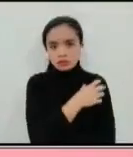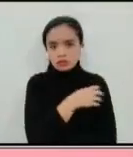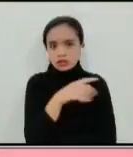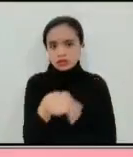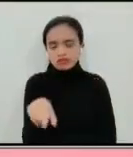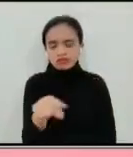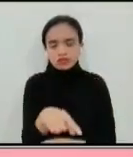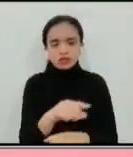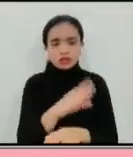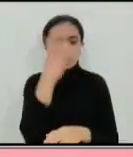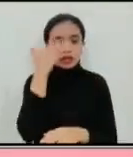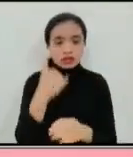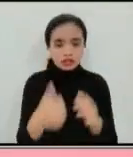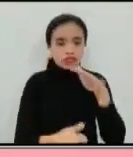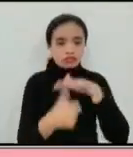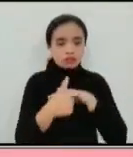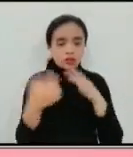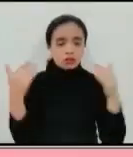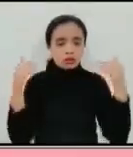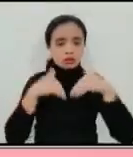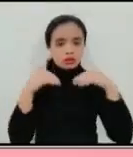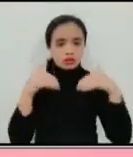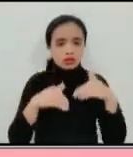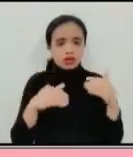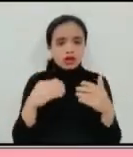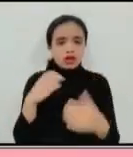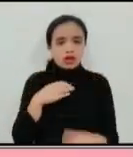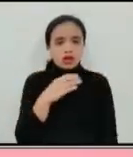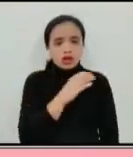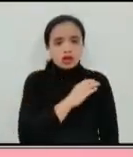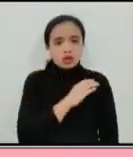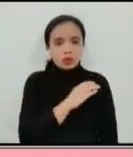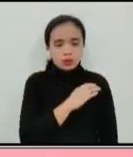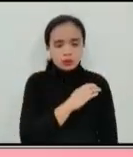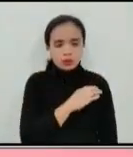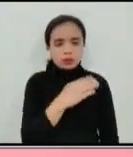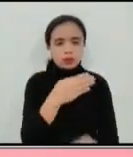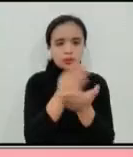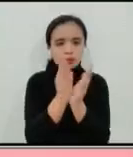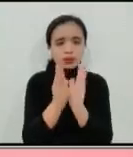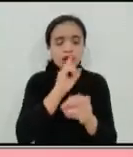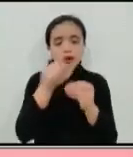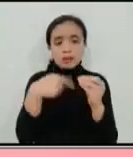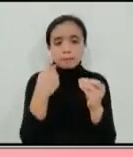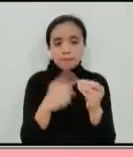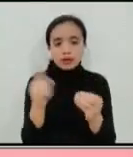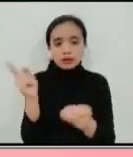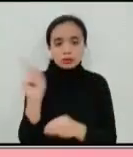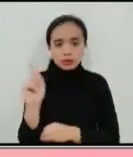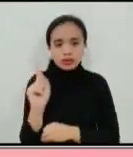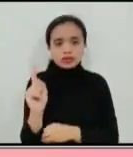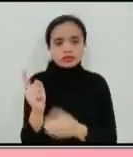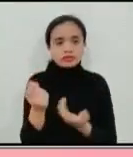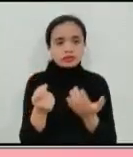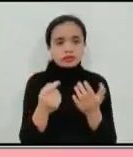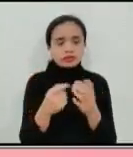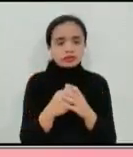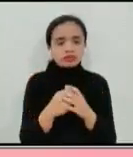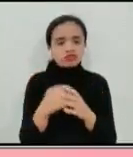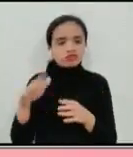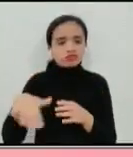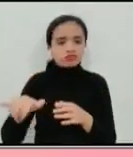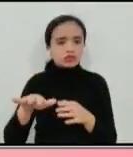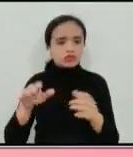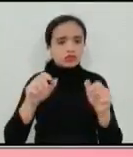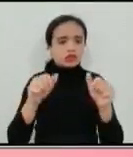ito sa deliberasyon ng House Committee on Appropriations ukol sa panukalang pondo ng kagawaran at kanilang attached agencies para